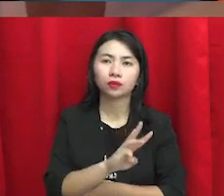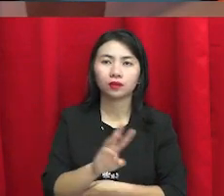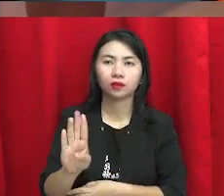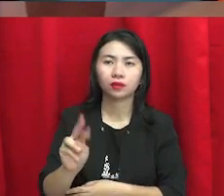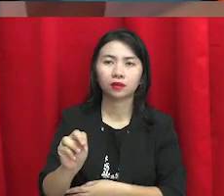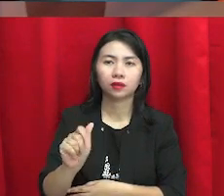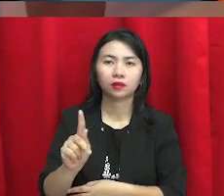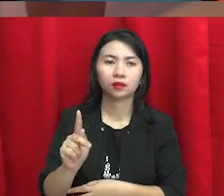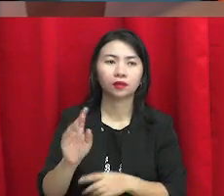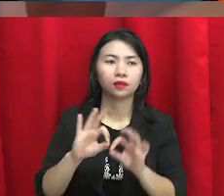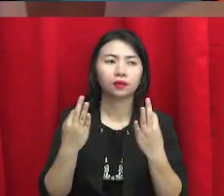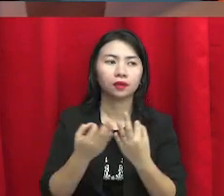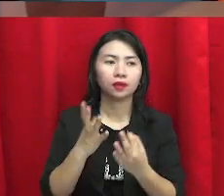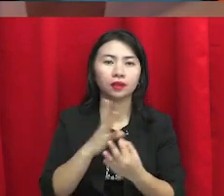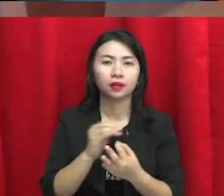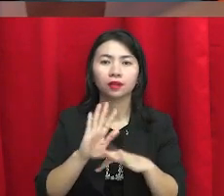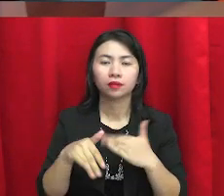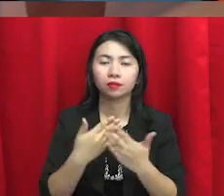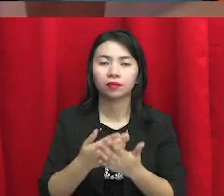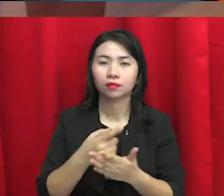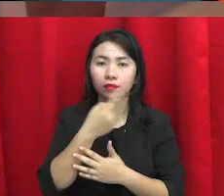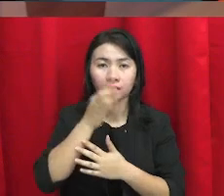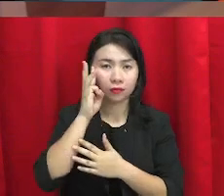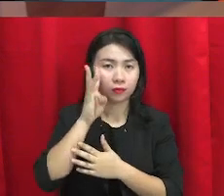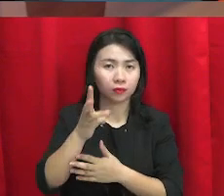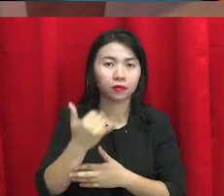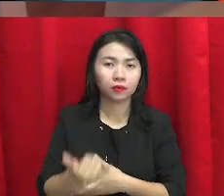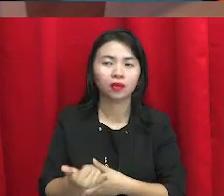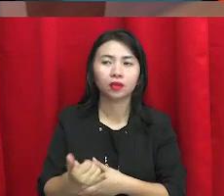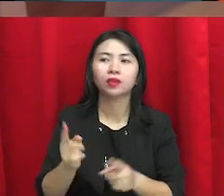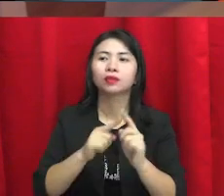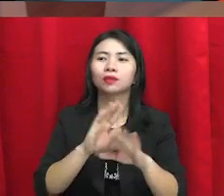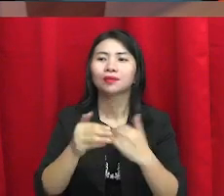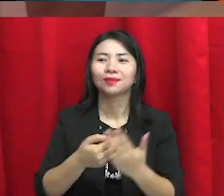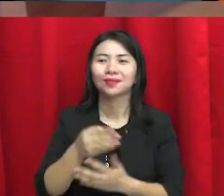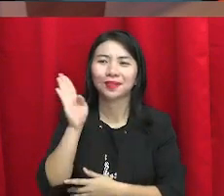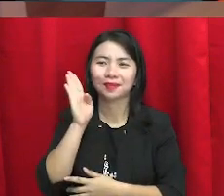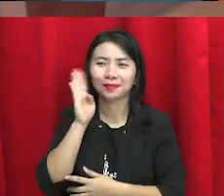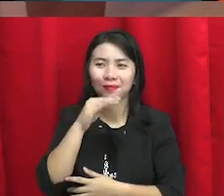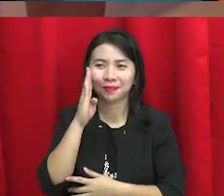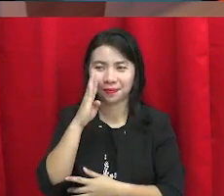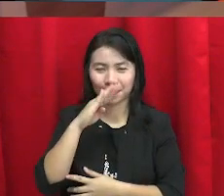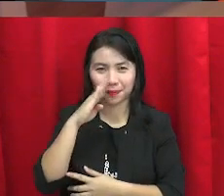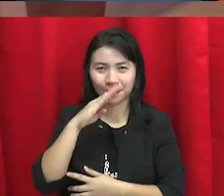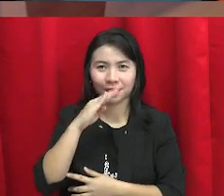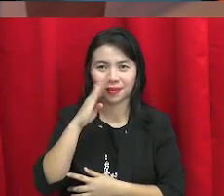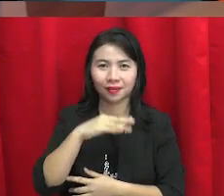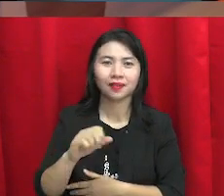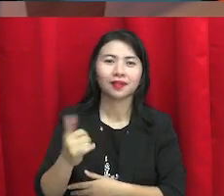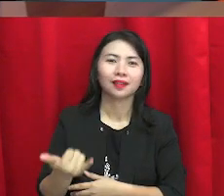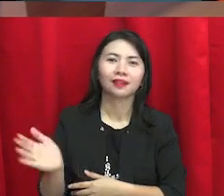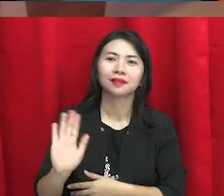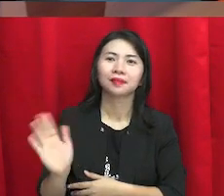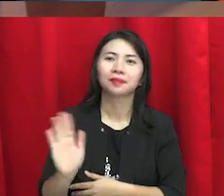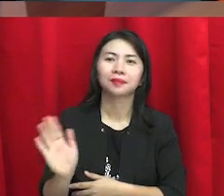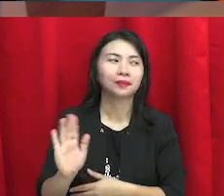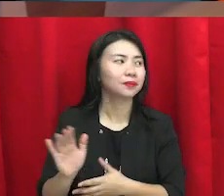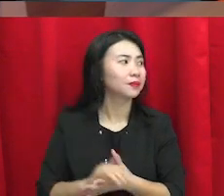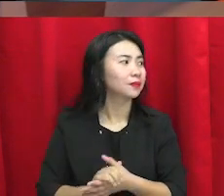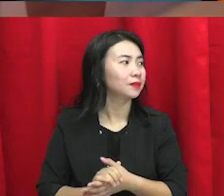mga nanonood ngayon, lalo na sa mga Bisaya dyan, maayong udto sa tanan. Amen. Amen. Ma'am